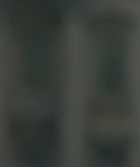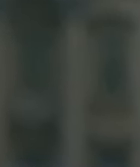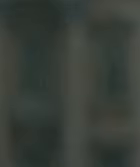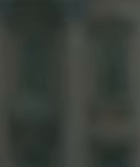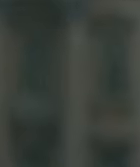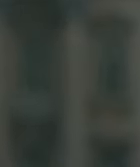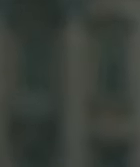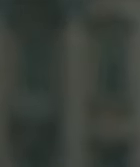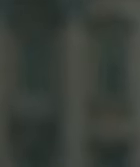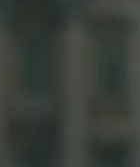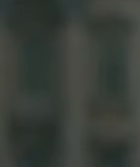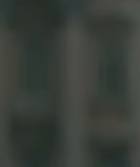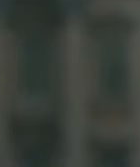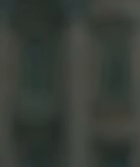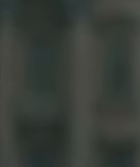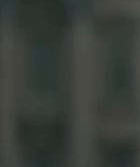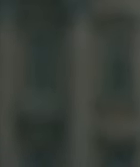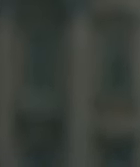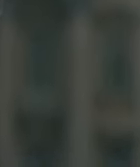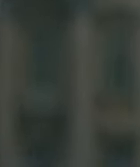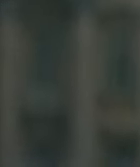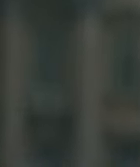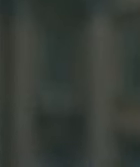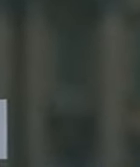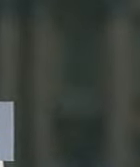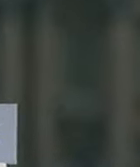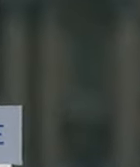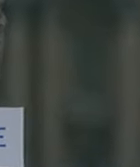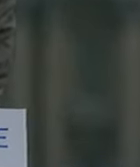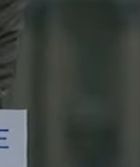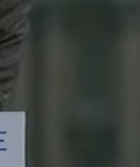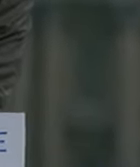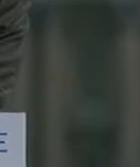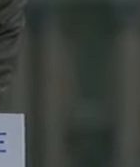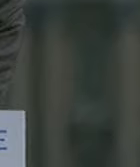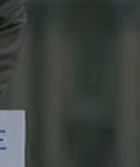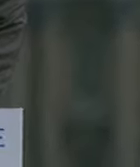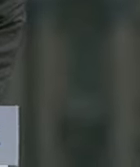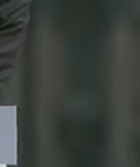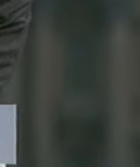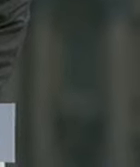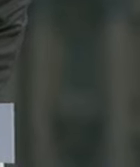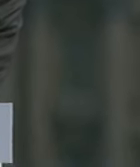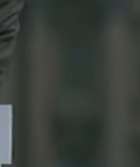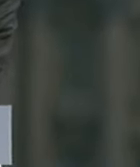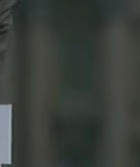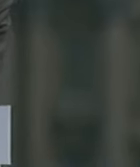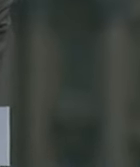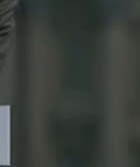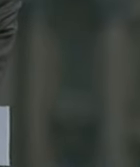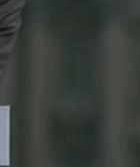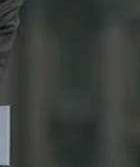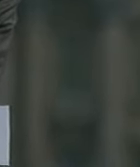merci à tous merci à toi François Fillon merci à toi